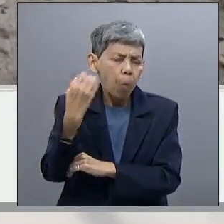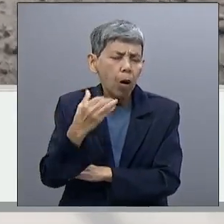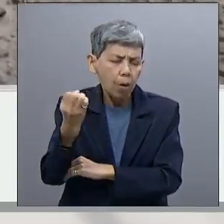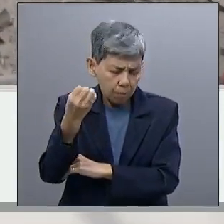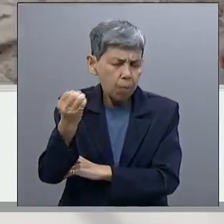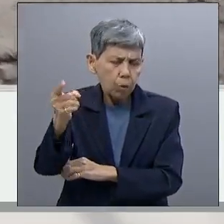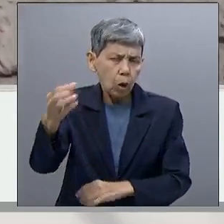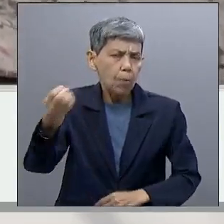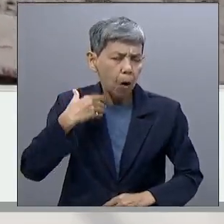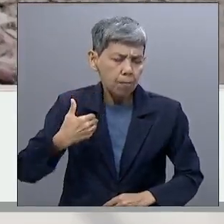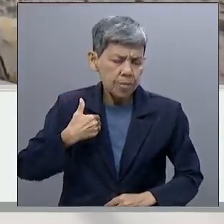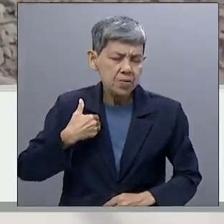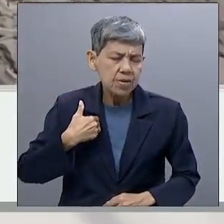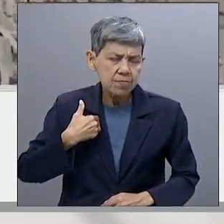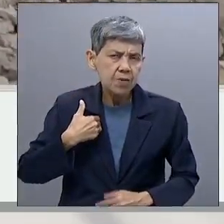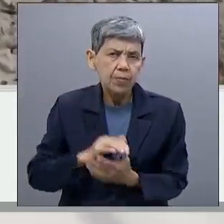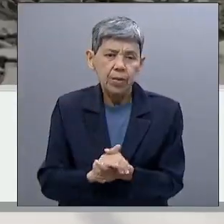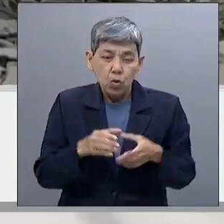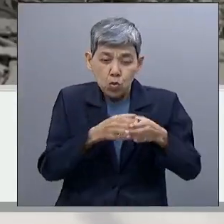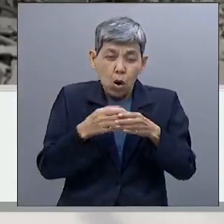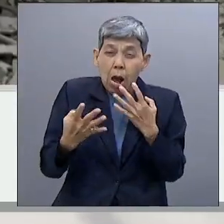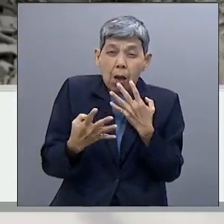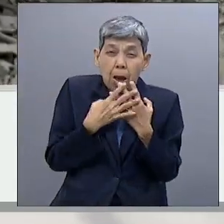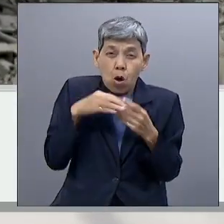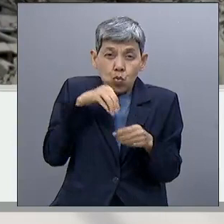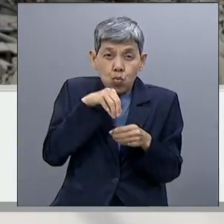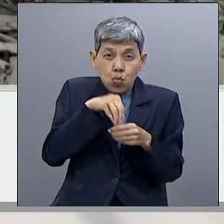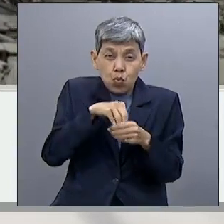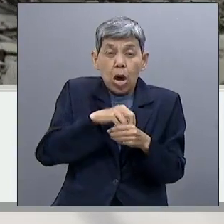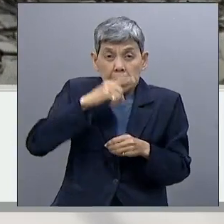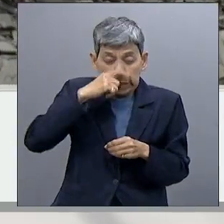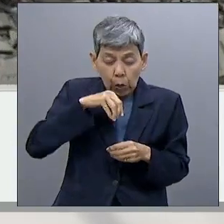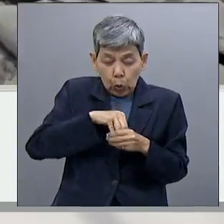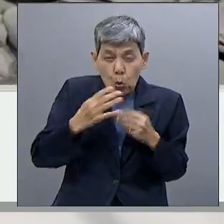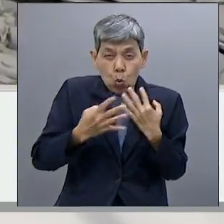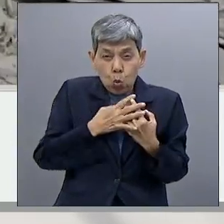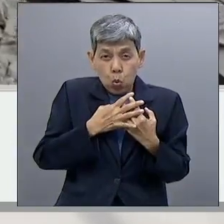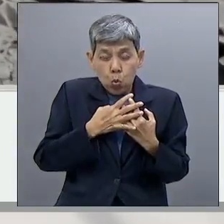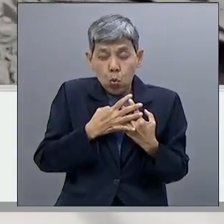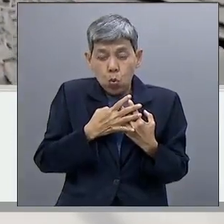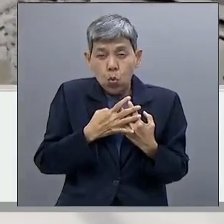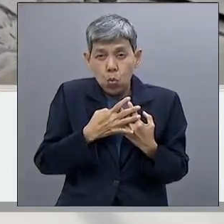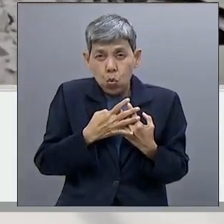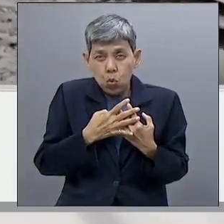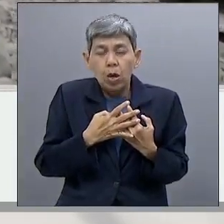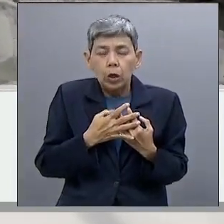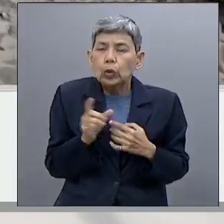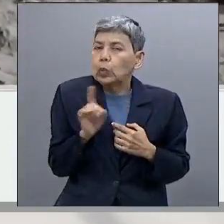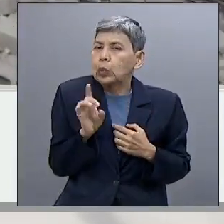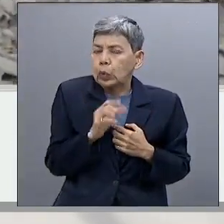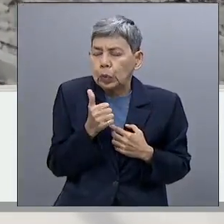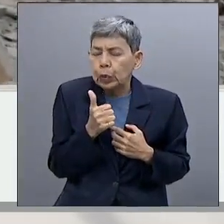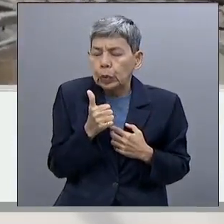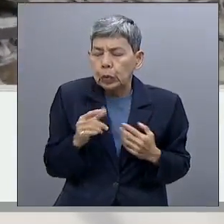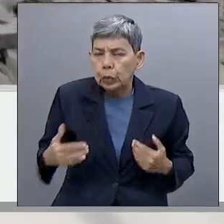าตัวประกันคนไทยที่ถูกจับนะฮ ะ ยังปลอดภัยทุกอย่างนะ